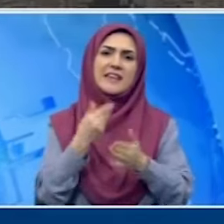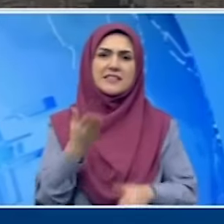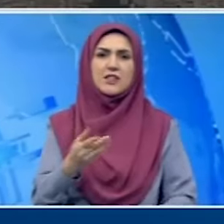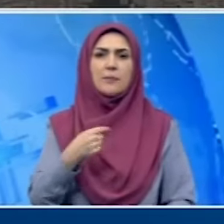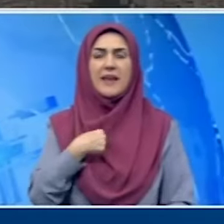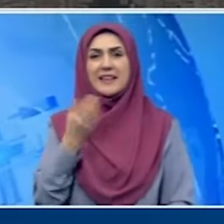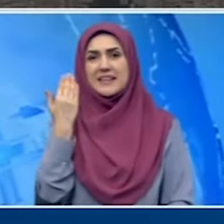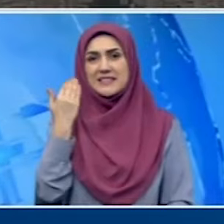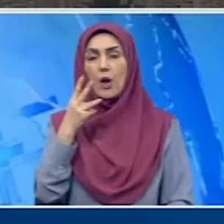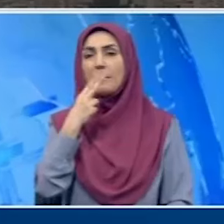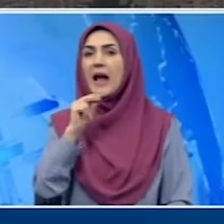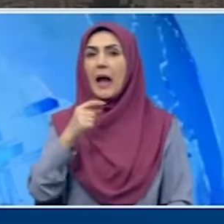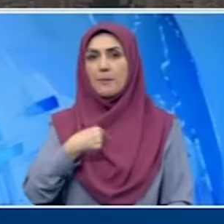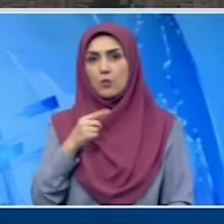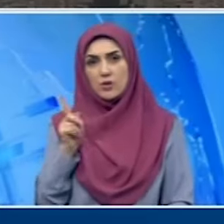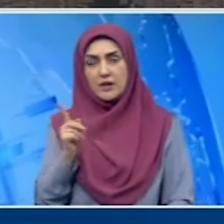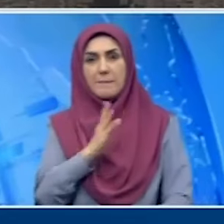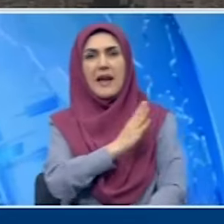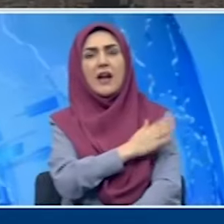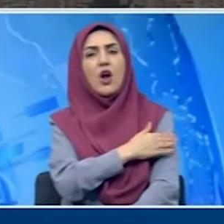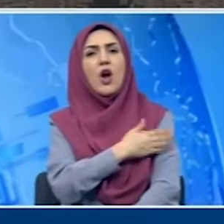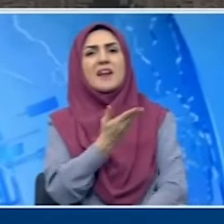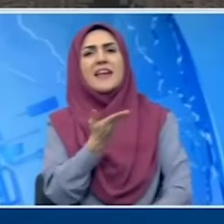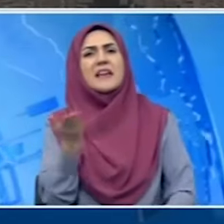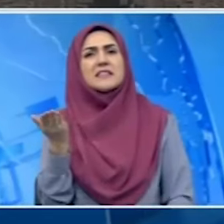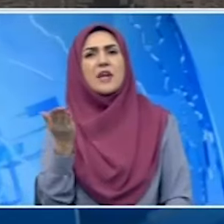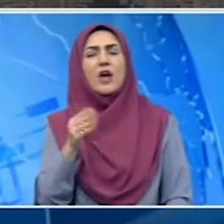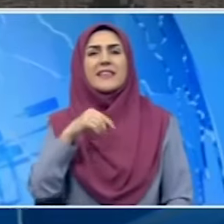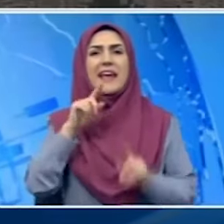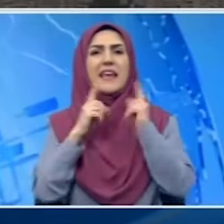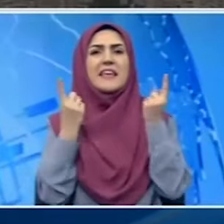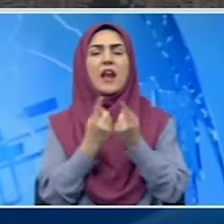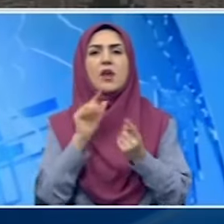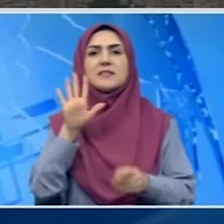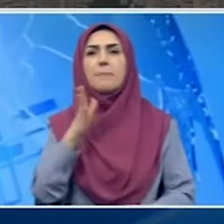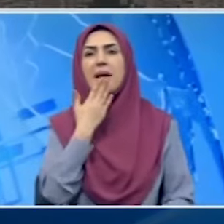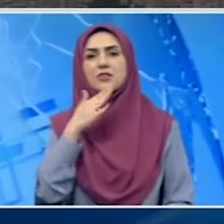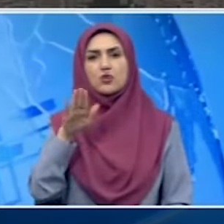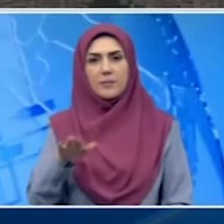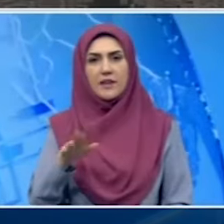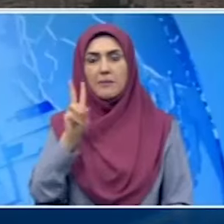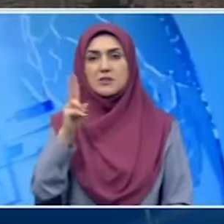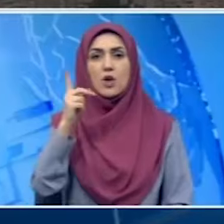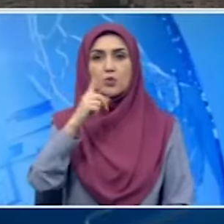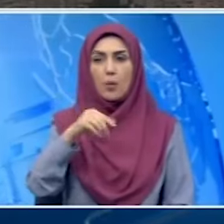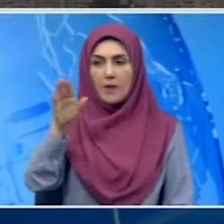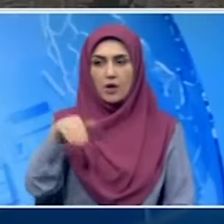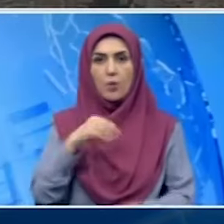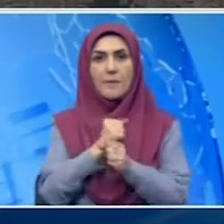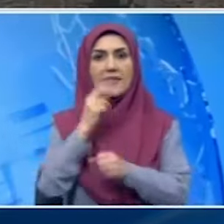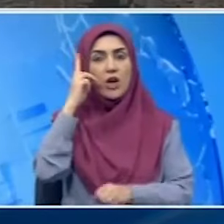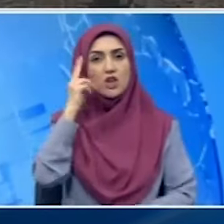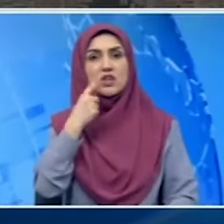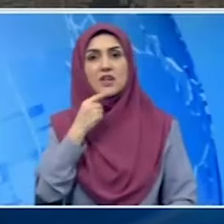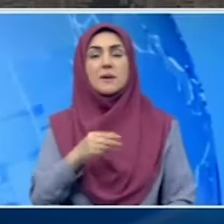که 2 سال شده ماشینشو گرفتن. ما به پاسپورت گفتیم وقتی که الان عموی بنده شما گفتی بیگناهه، فعلا مشخص شده که